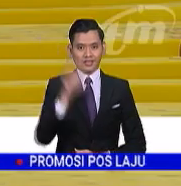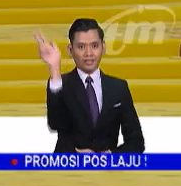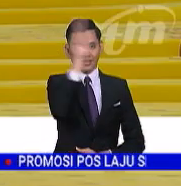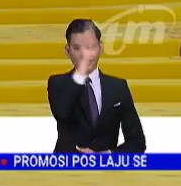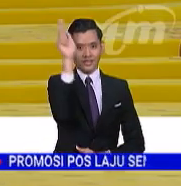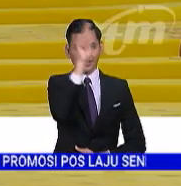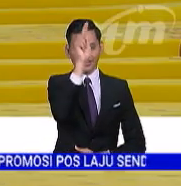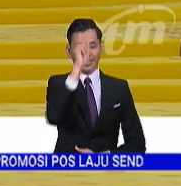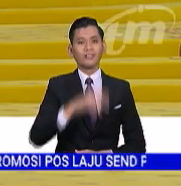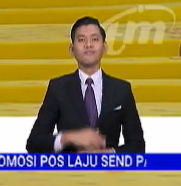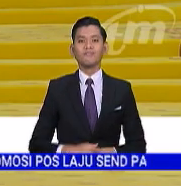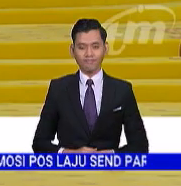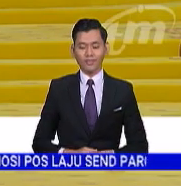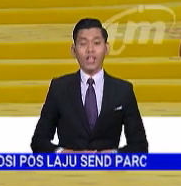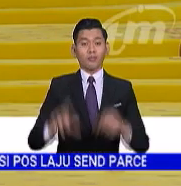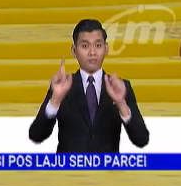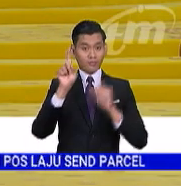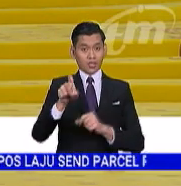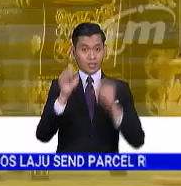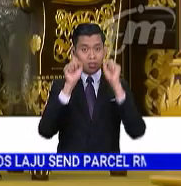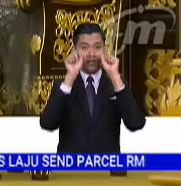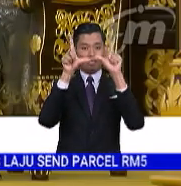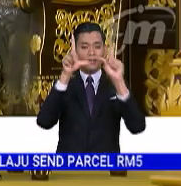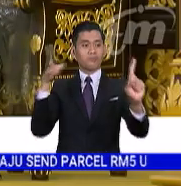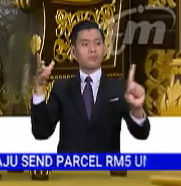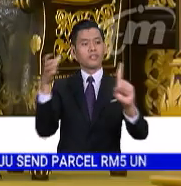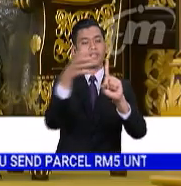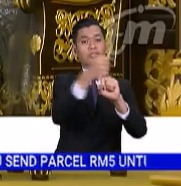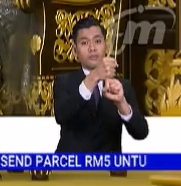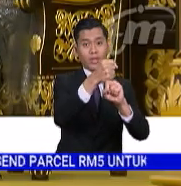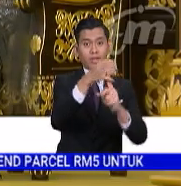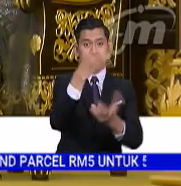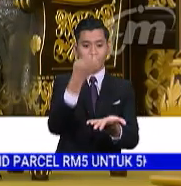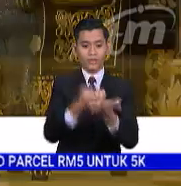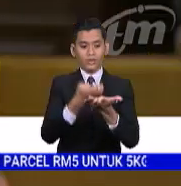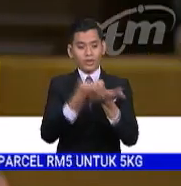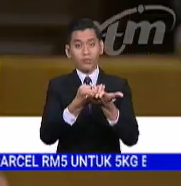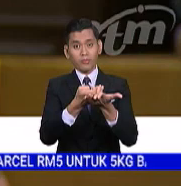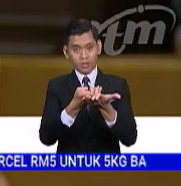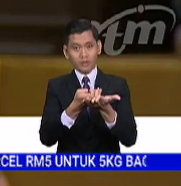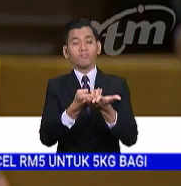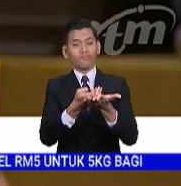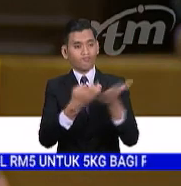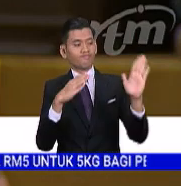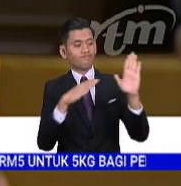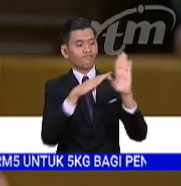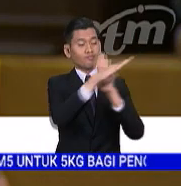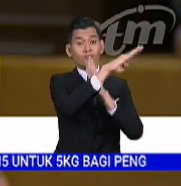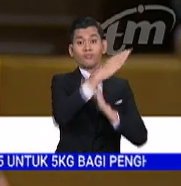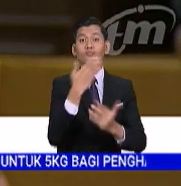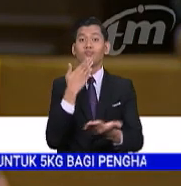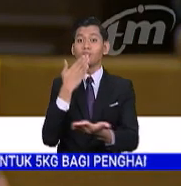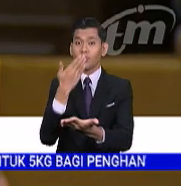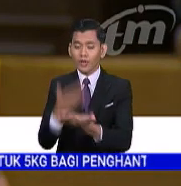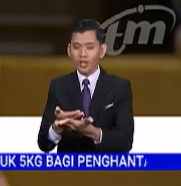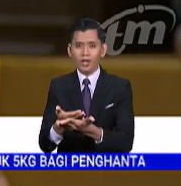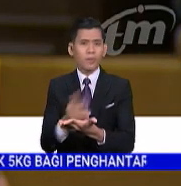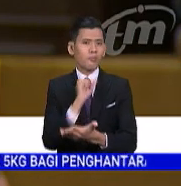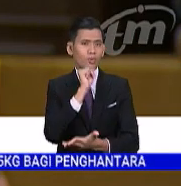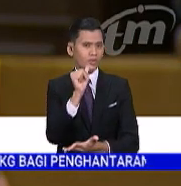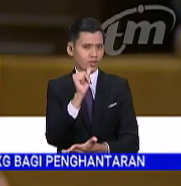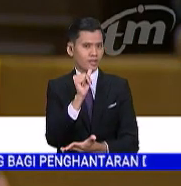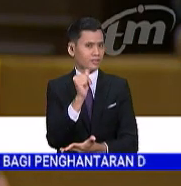Kerajaan turut menyedari bahawa pencapaian prestasi ekonomi yang baik semata-mata adalah tidak